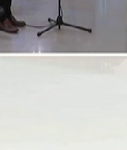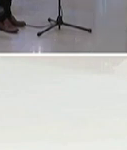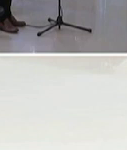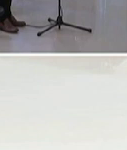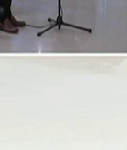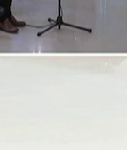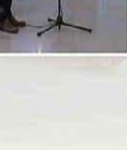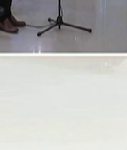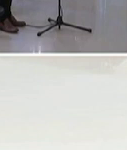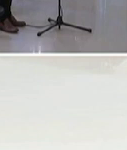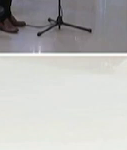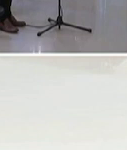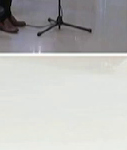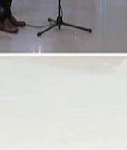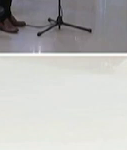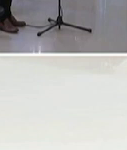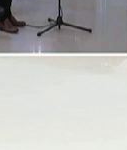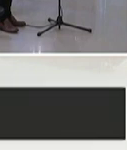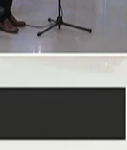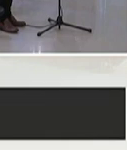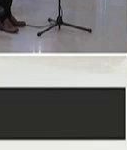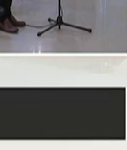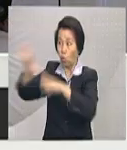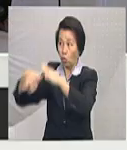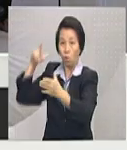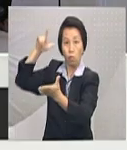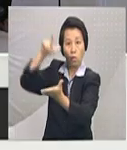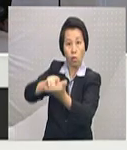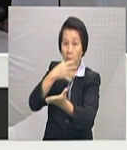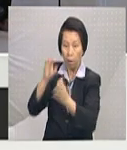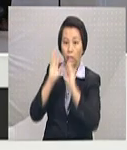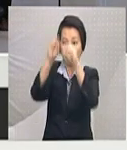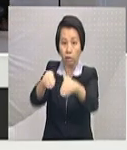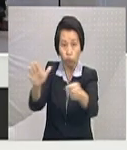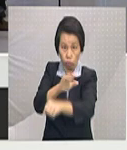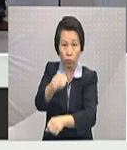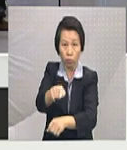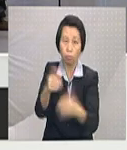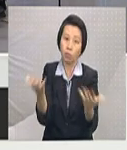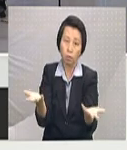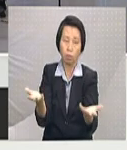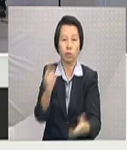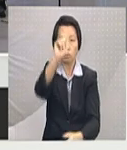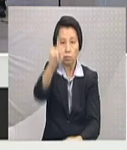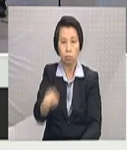kuarantin tu adakah mencukupi untuk menampung keseluruhan yang dijangka pulang? Right.